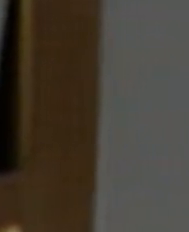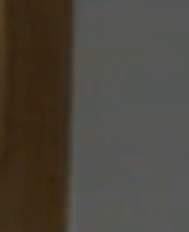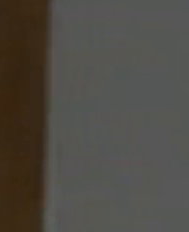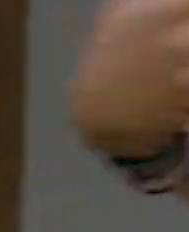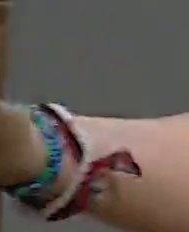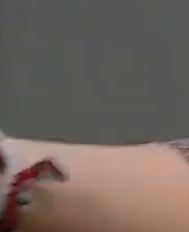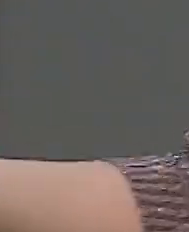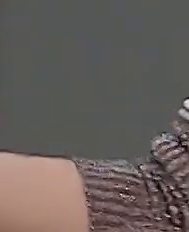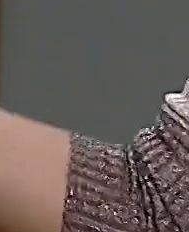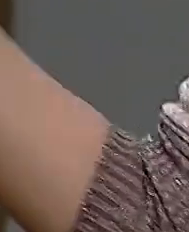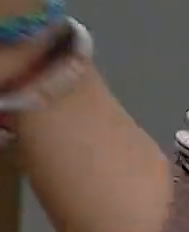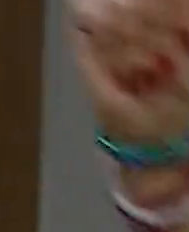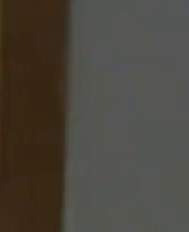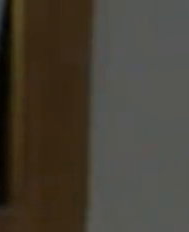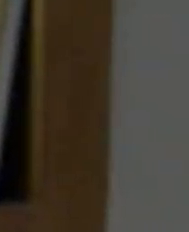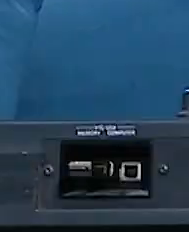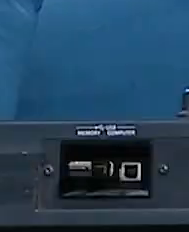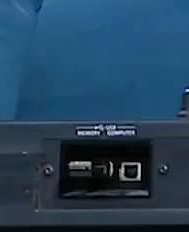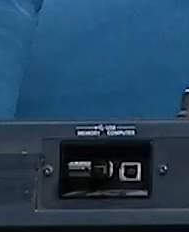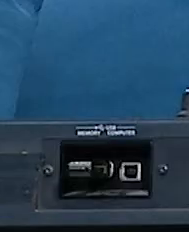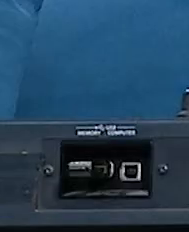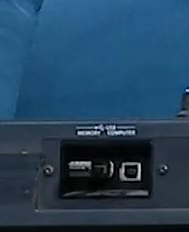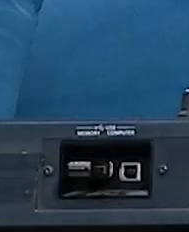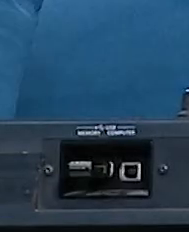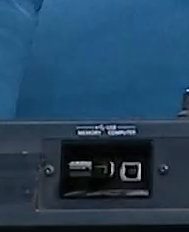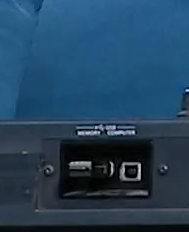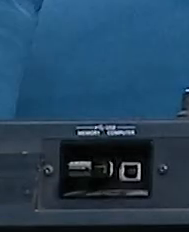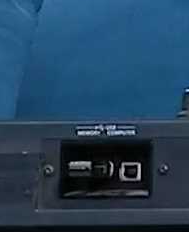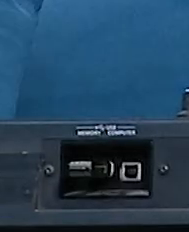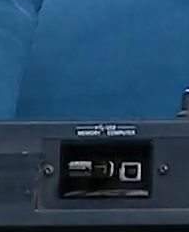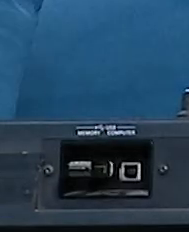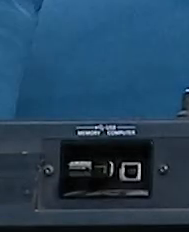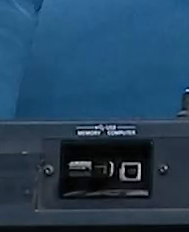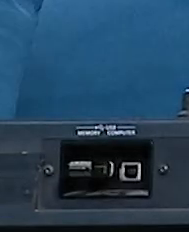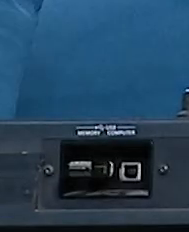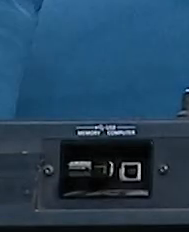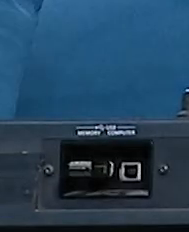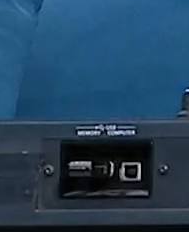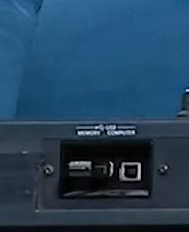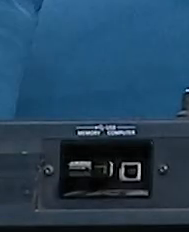متوعية ما انا امي اصلها فلاحة